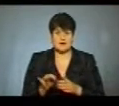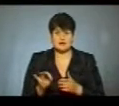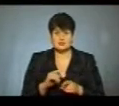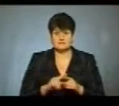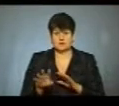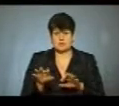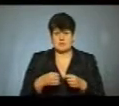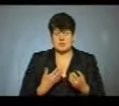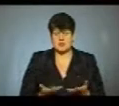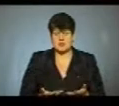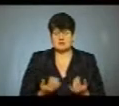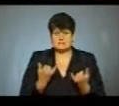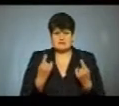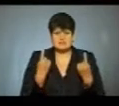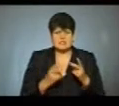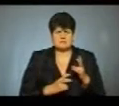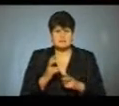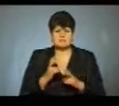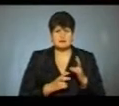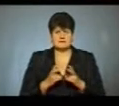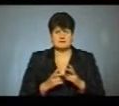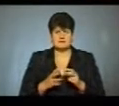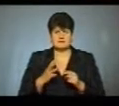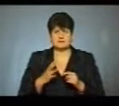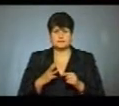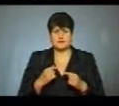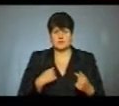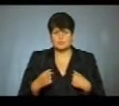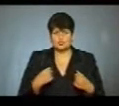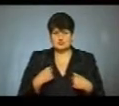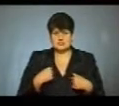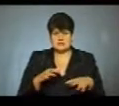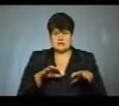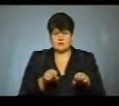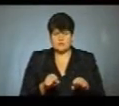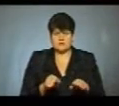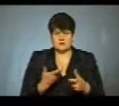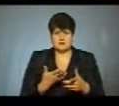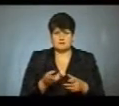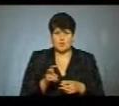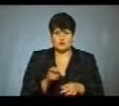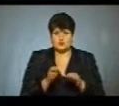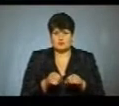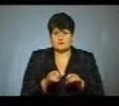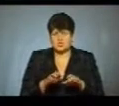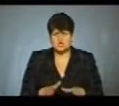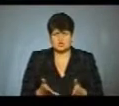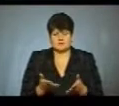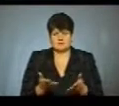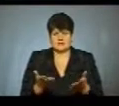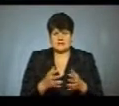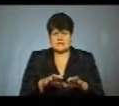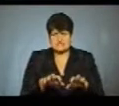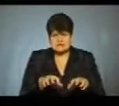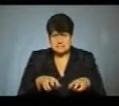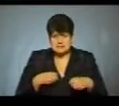забере. Зараз великі підприємства аграрні потерпають від рейдерів, які приходять з судовими рішеннями, які